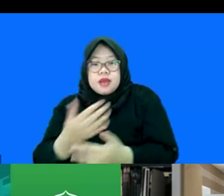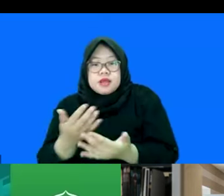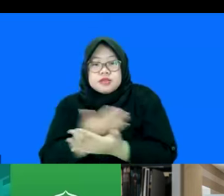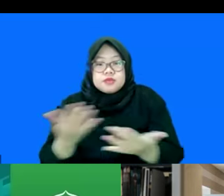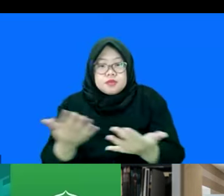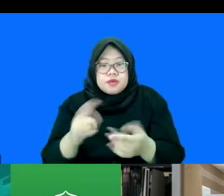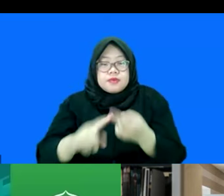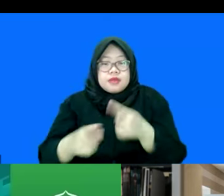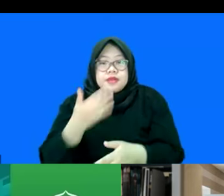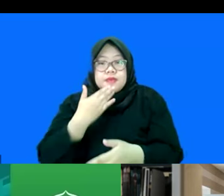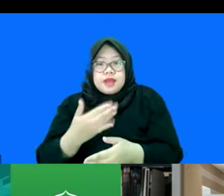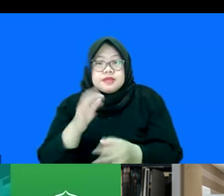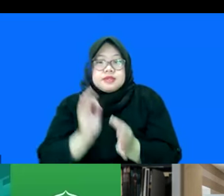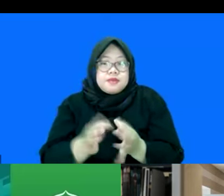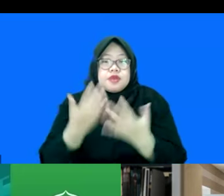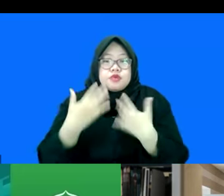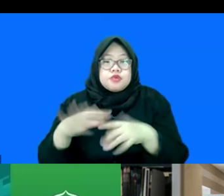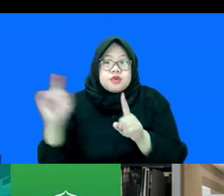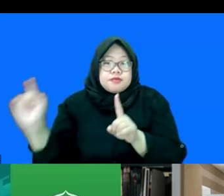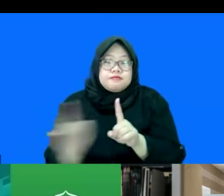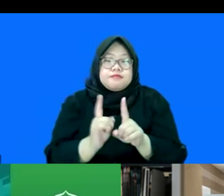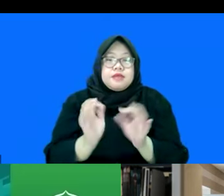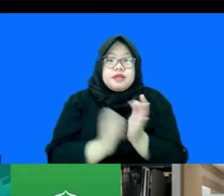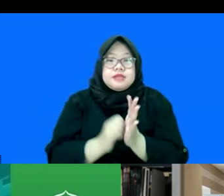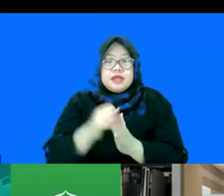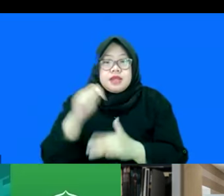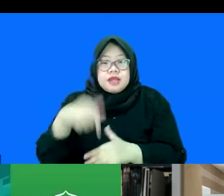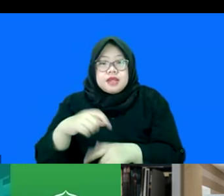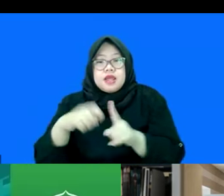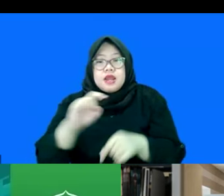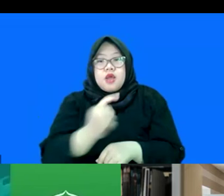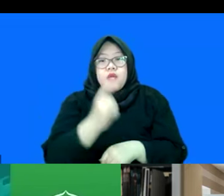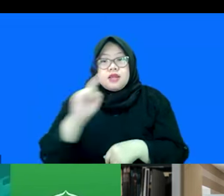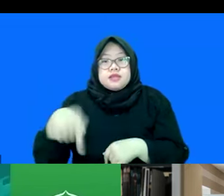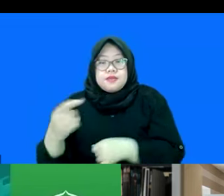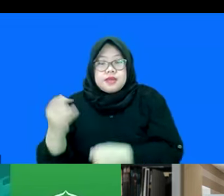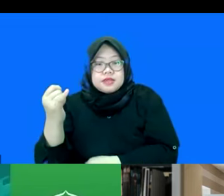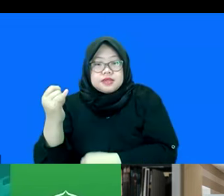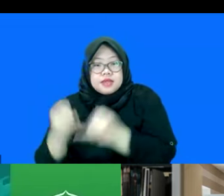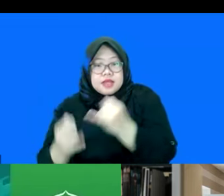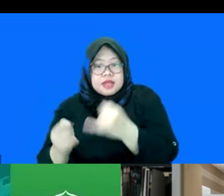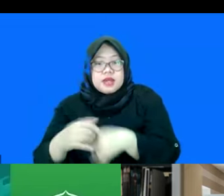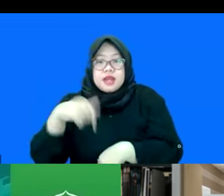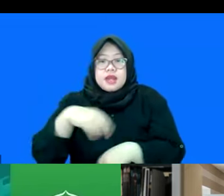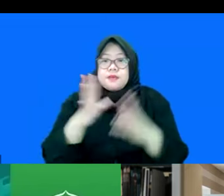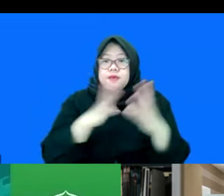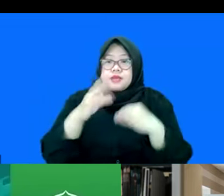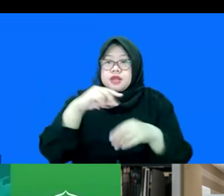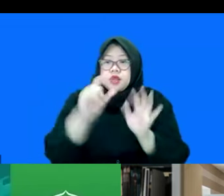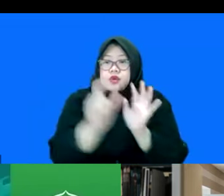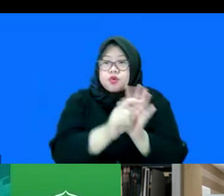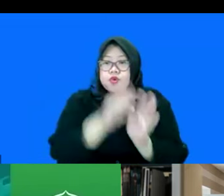bahasa isyarat yang telah membersamai kegiatan ini dari awal hingga selesai. Meskipun pembahasan RUU Polri dikabarkan